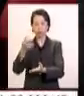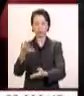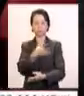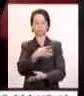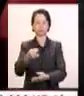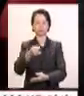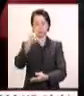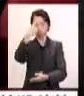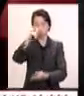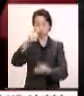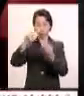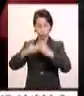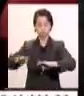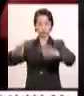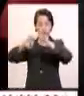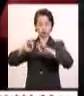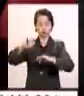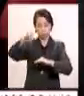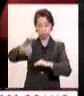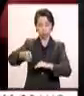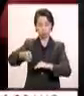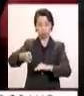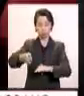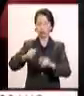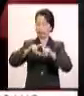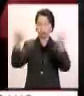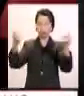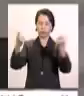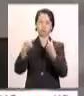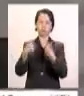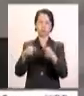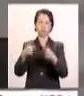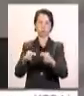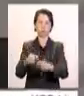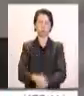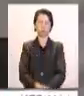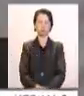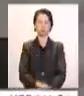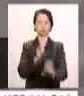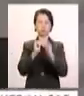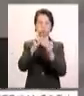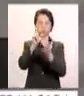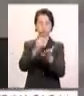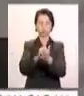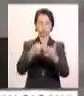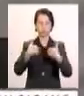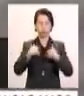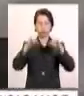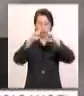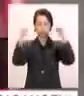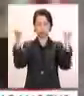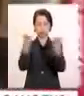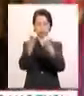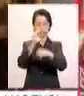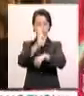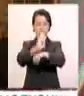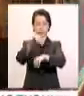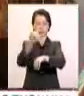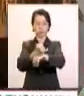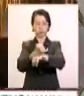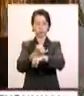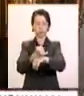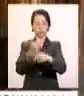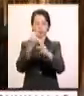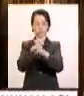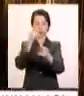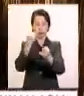Dan untuk final ni, different game. Sidang media perlawanan akhir berlangsung di Stadium Nasional Bukit Jalil. Kali